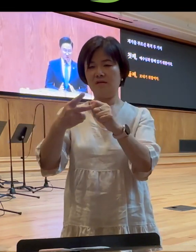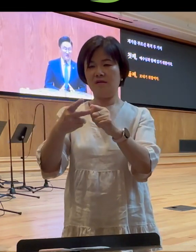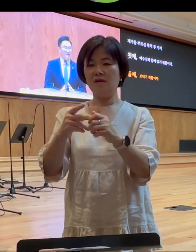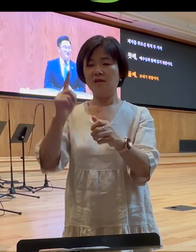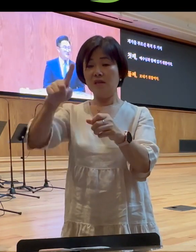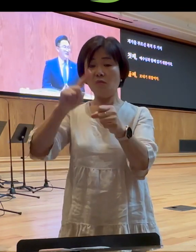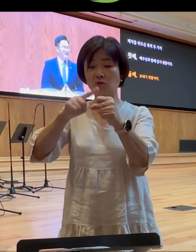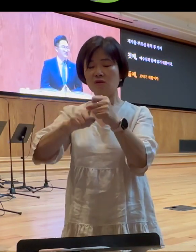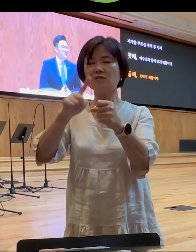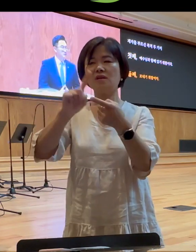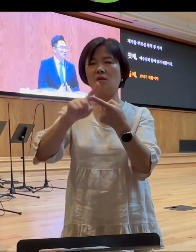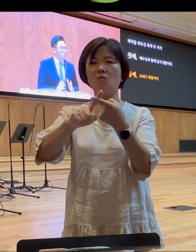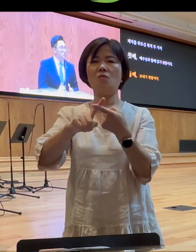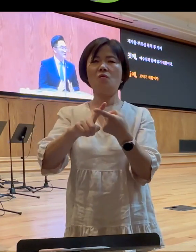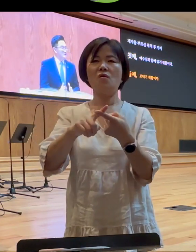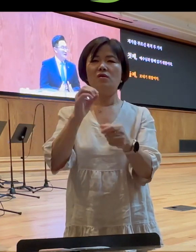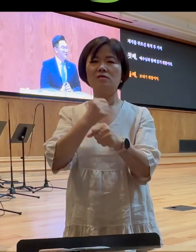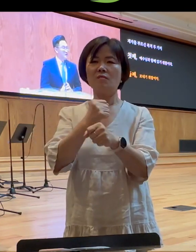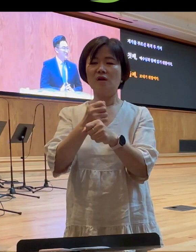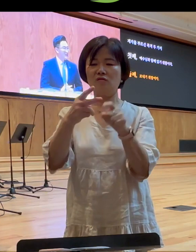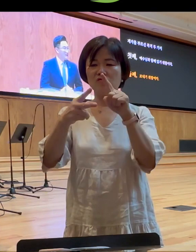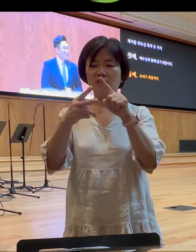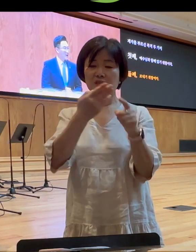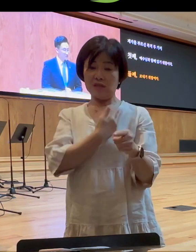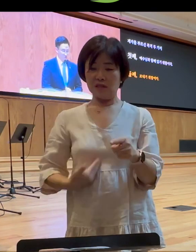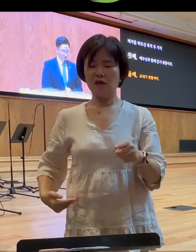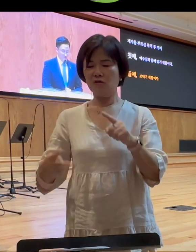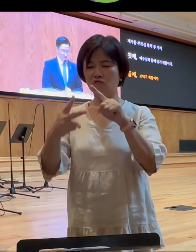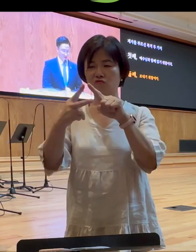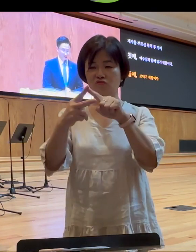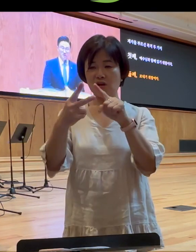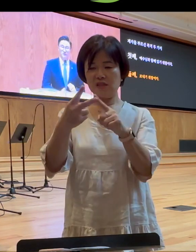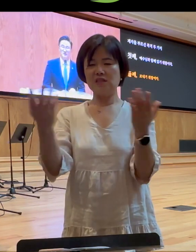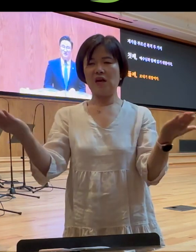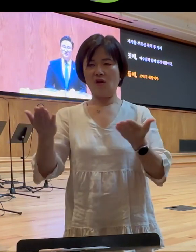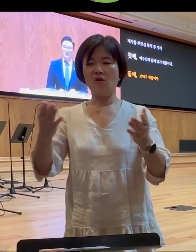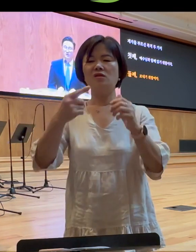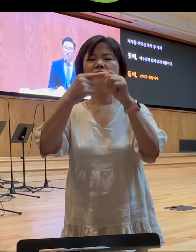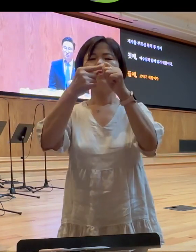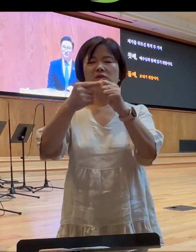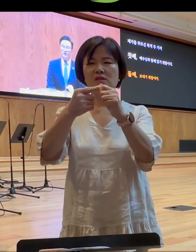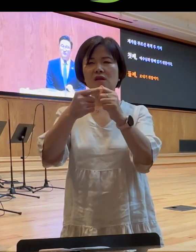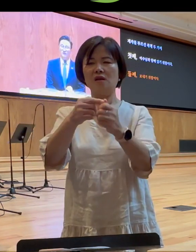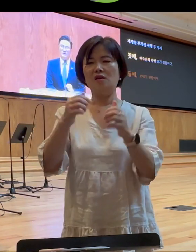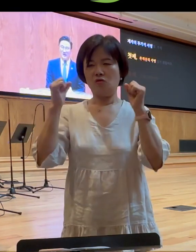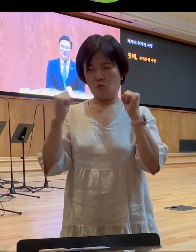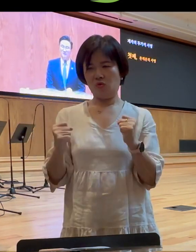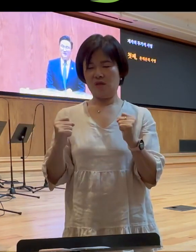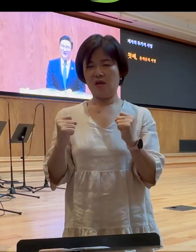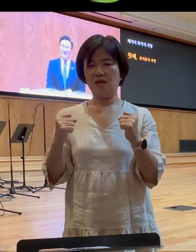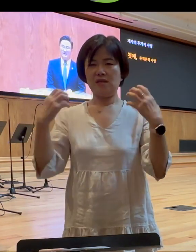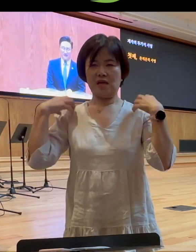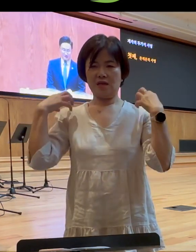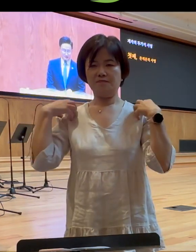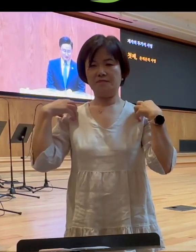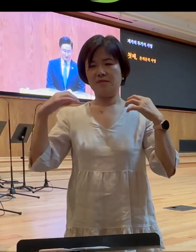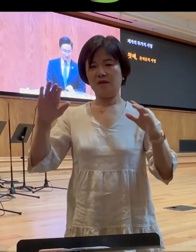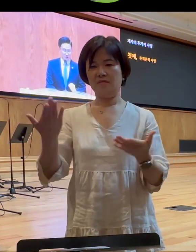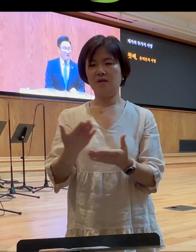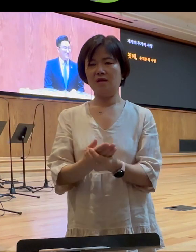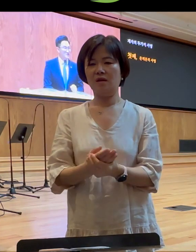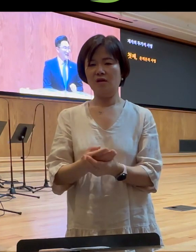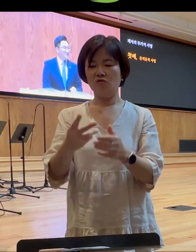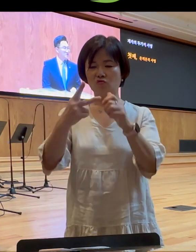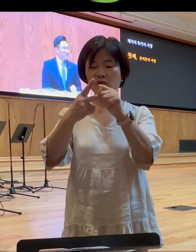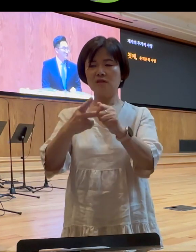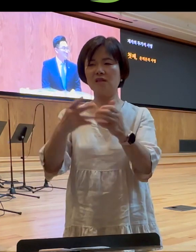목적에 따라 제자에게는 두 가지 사명이 있다라고 할 수 있습니다. 첫 번째는 존재론적 사명입니다. 두